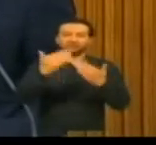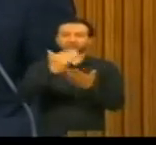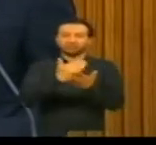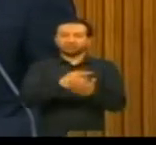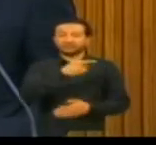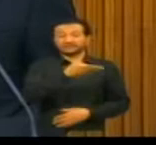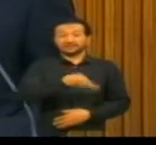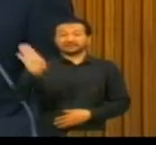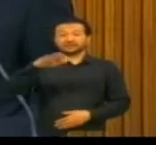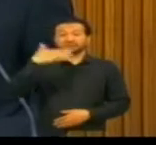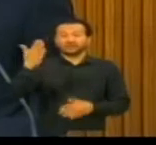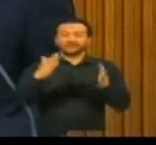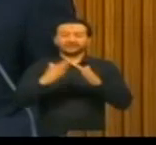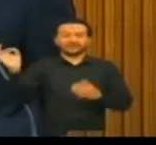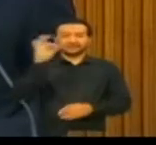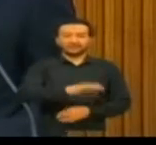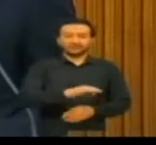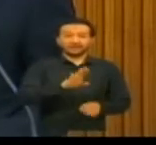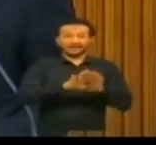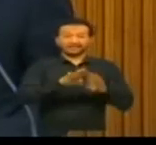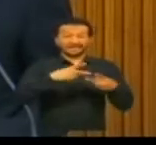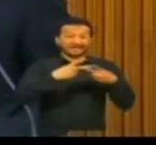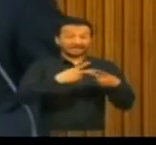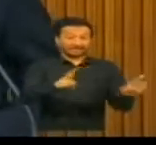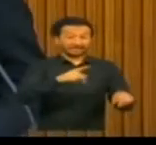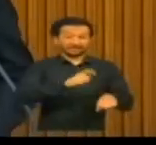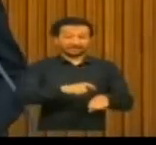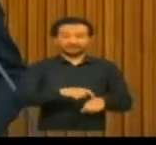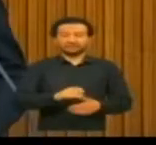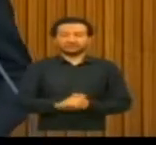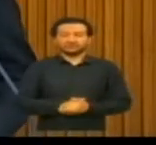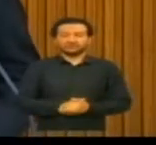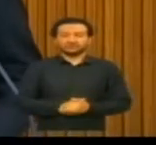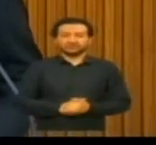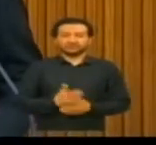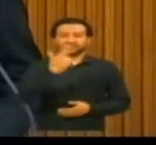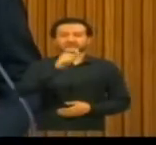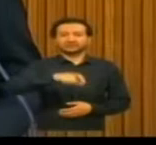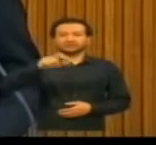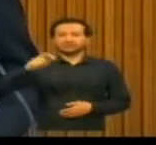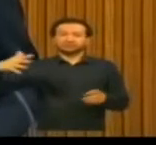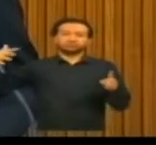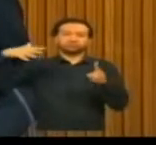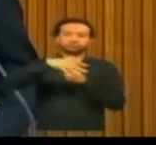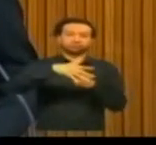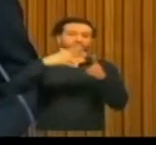programından çıktıktan sonra gelir evine, tam kapıyı açacakken 7 kişinin saldırısına uğrar.